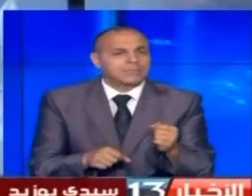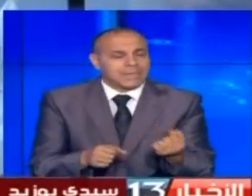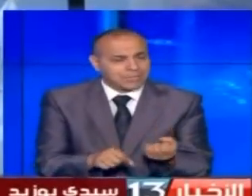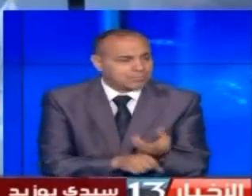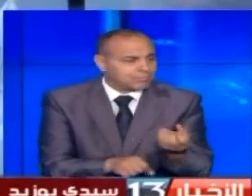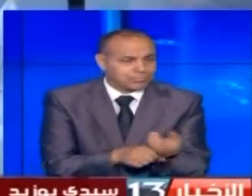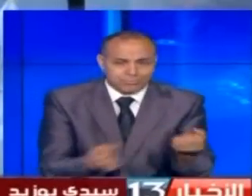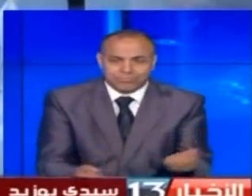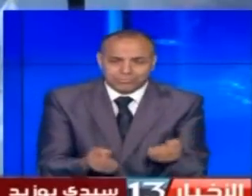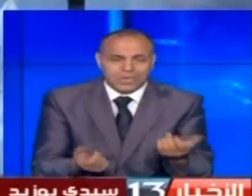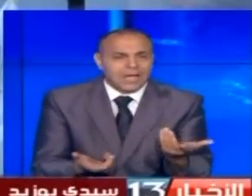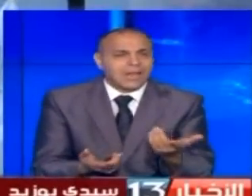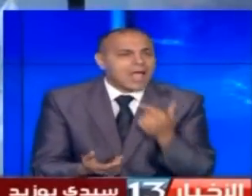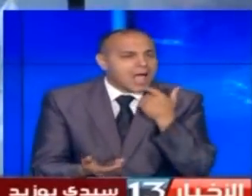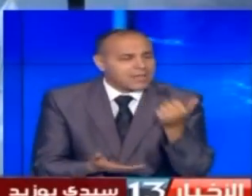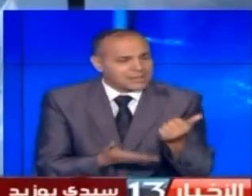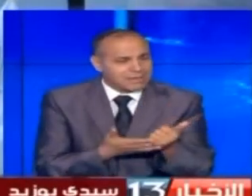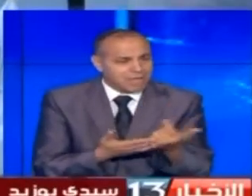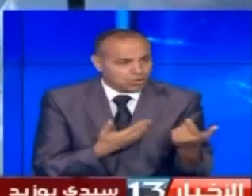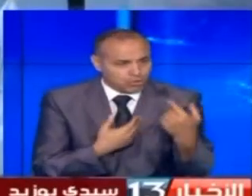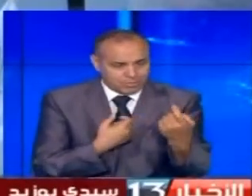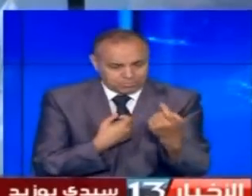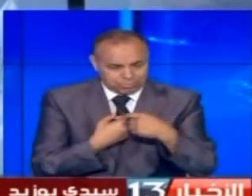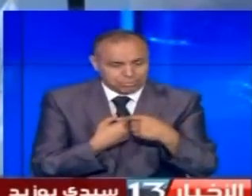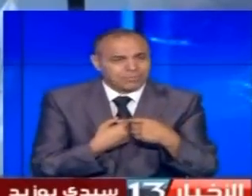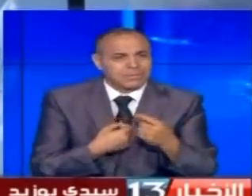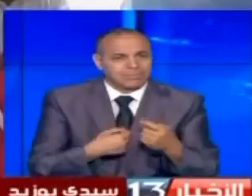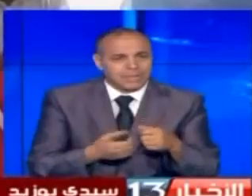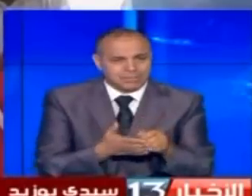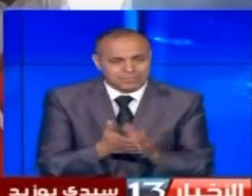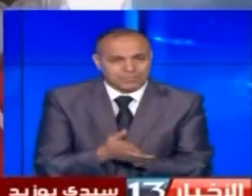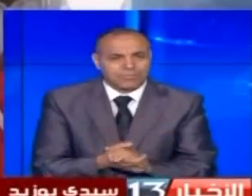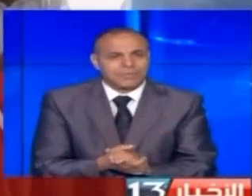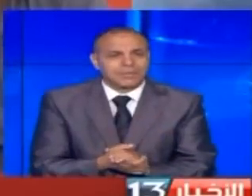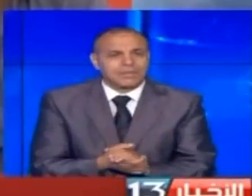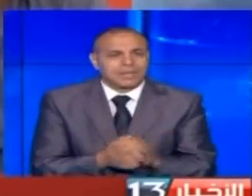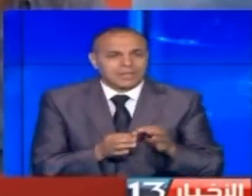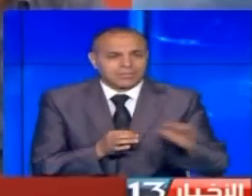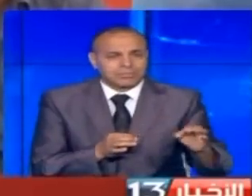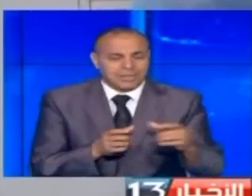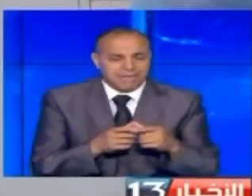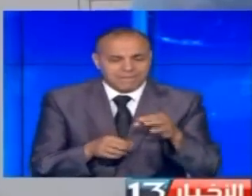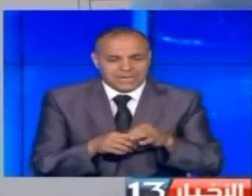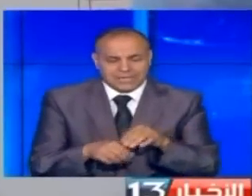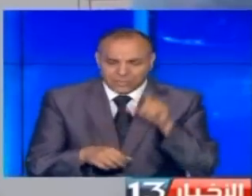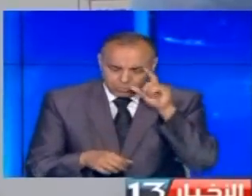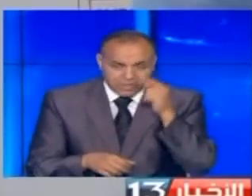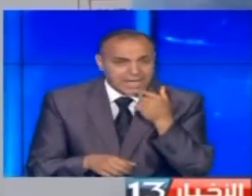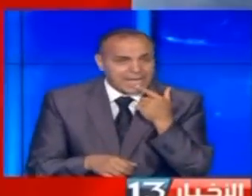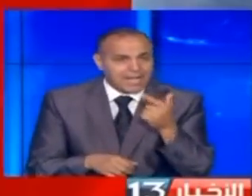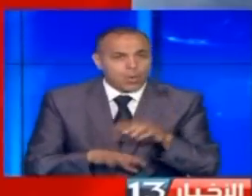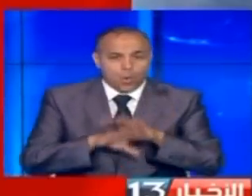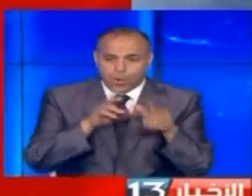التحسيس للدفع بالمواطنين نحو التسجيل. الهيئة الفرعية للانتخابات بسيدي بوزيد دعت